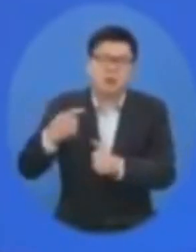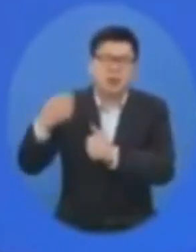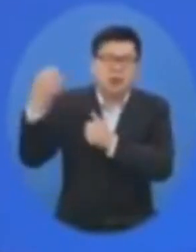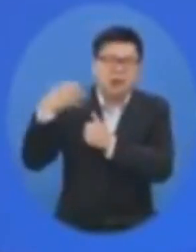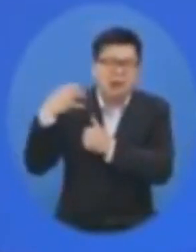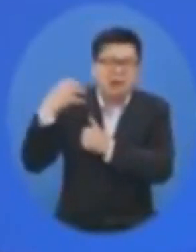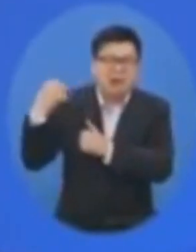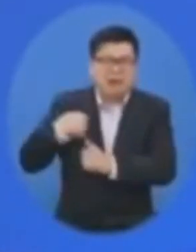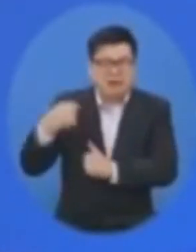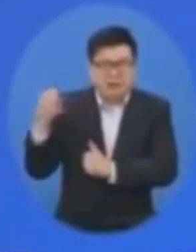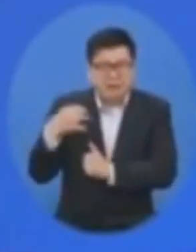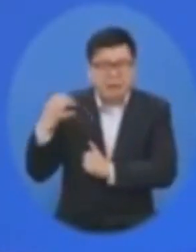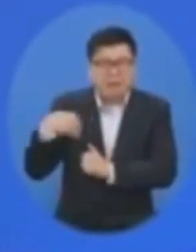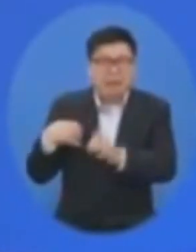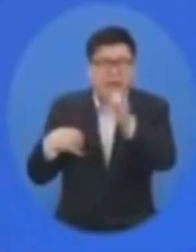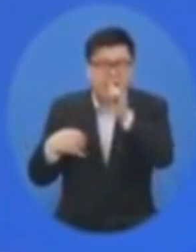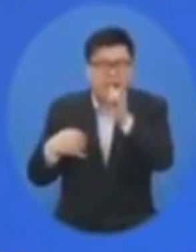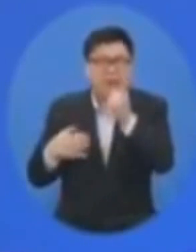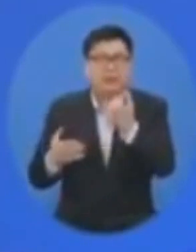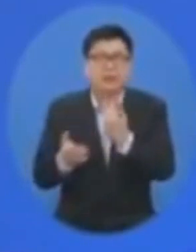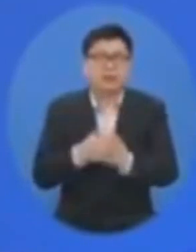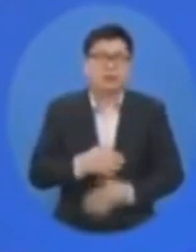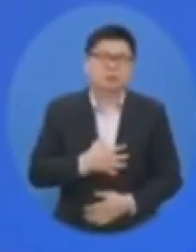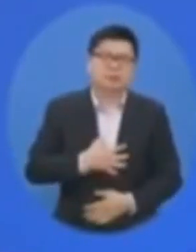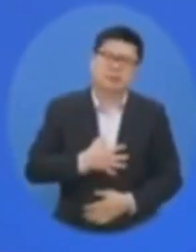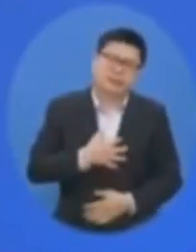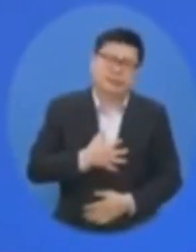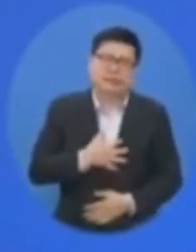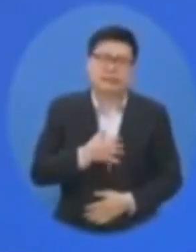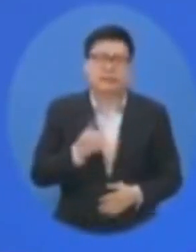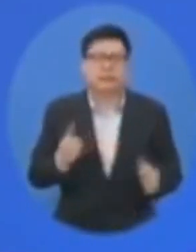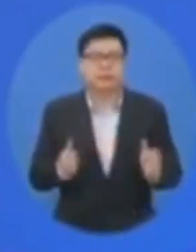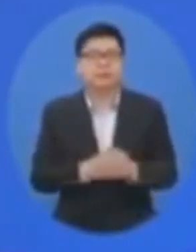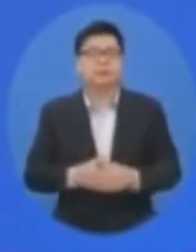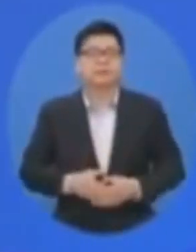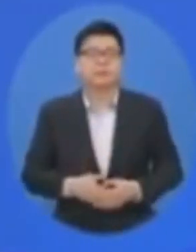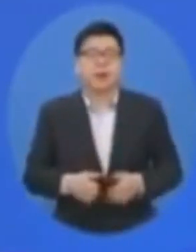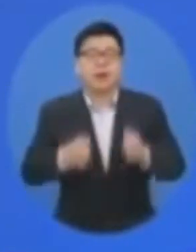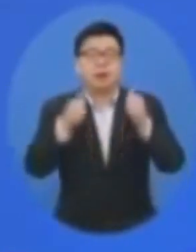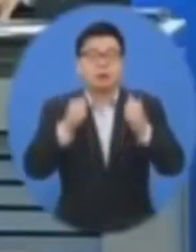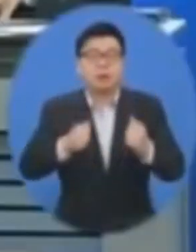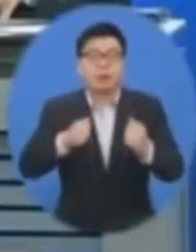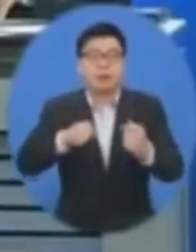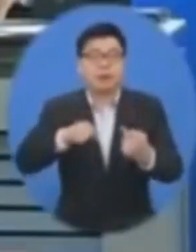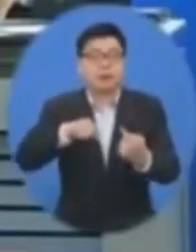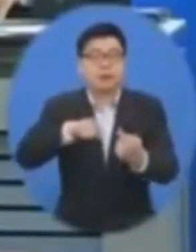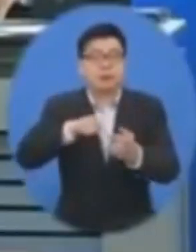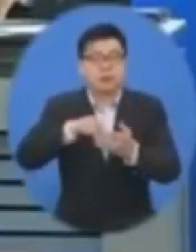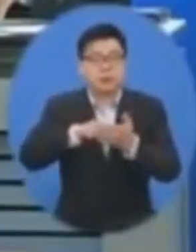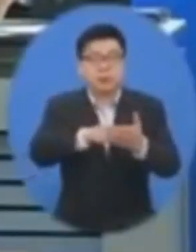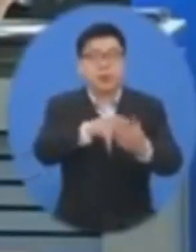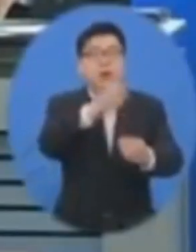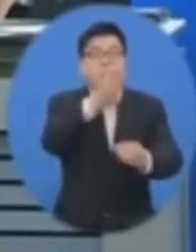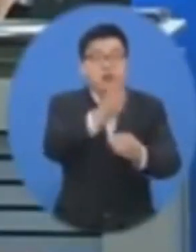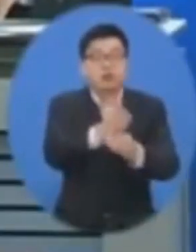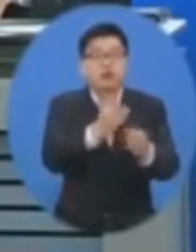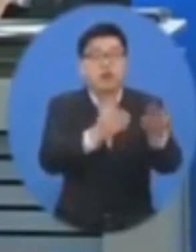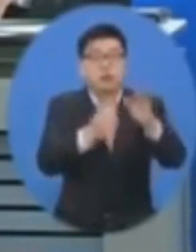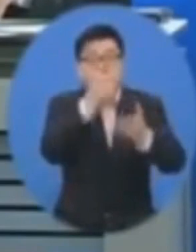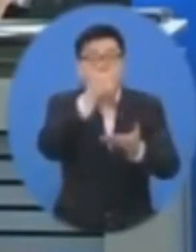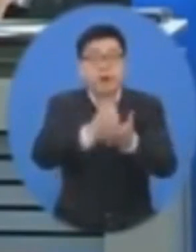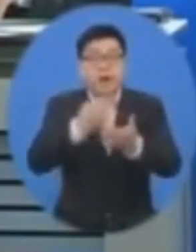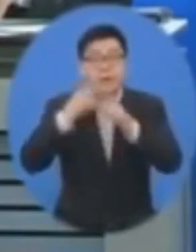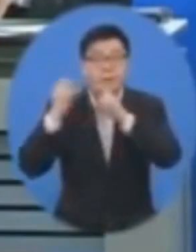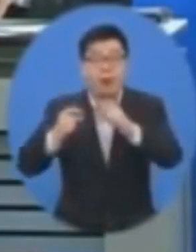거니까 내가 참 그렇네요. 그 재판이 진행돼도 무죄가 나올 거다 이렇게 확신하시는